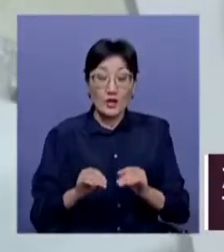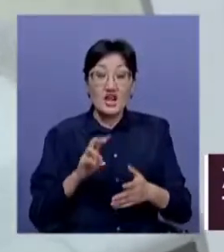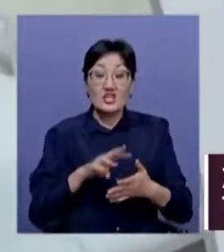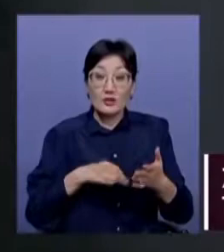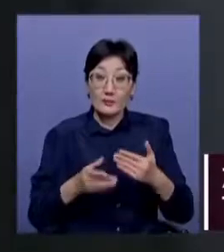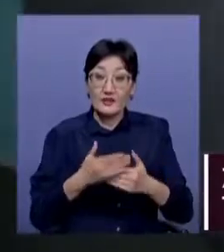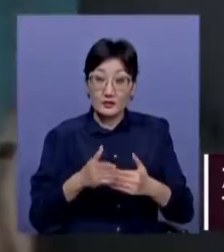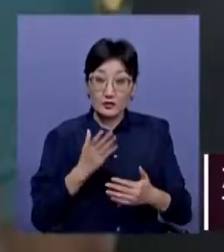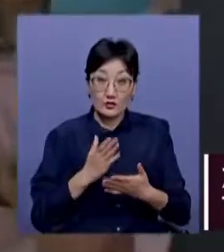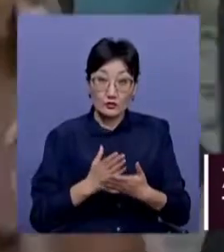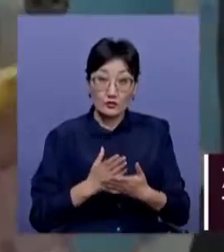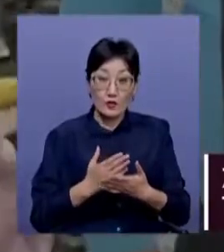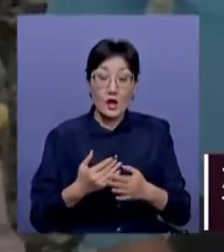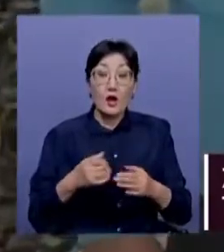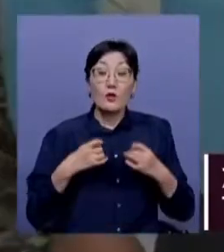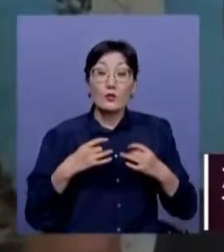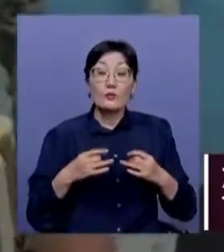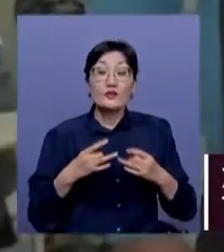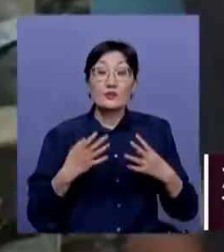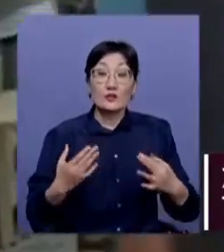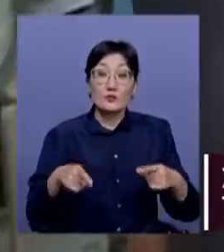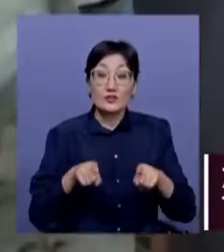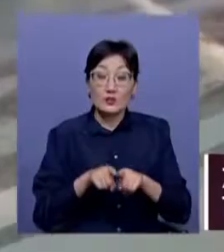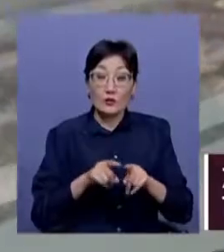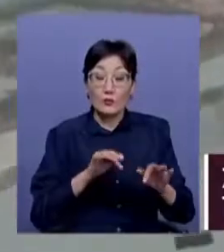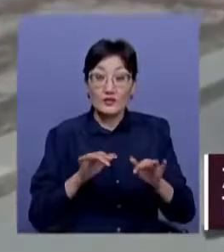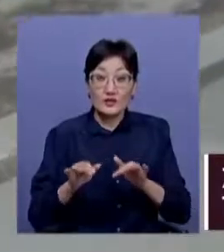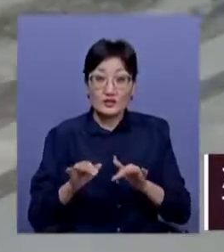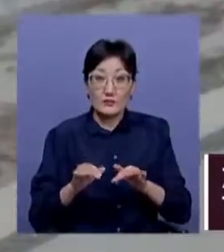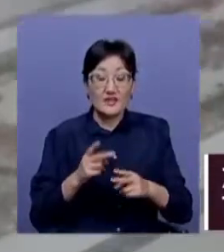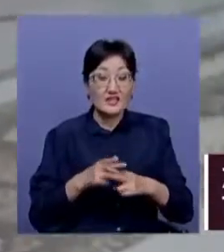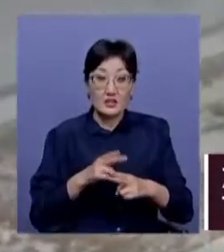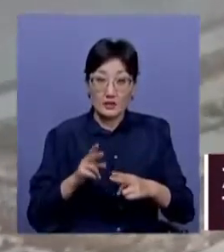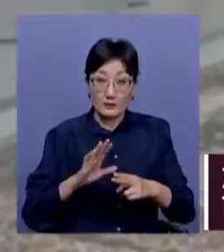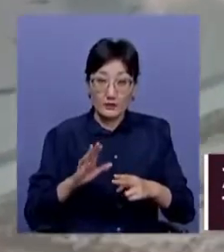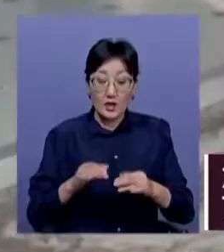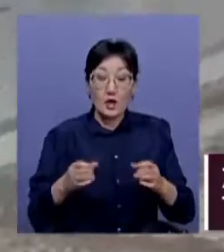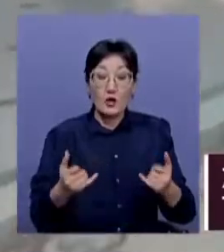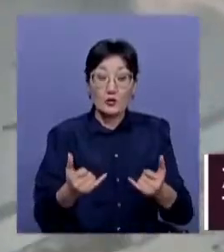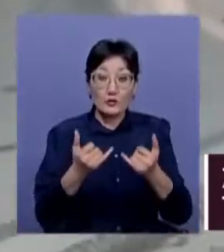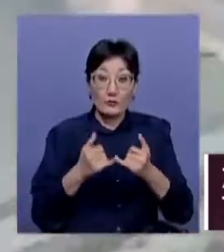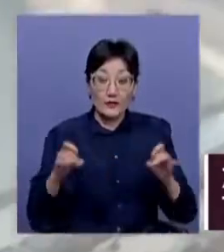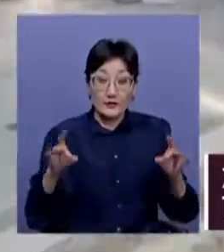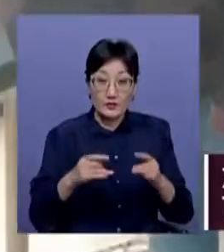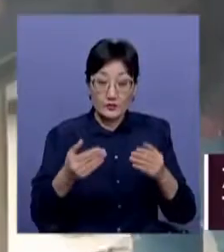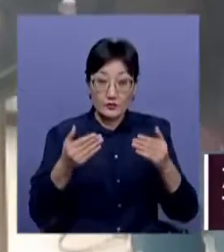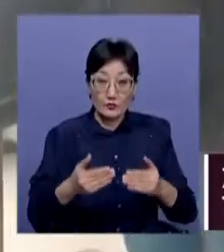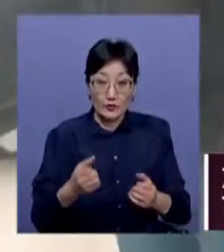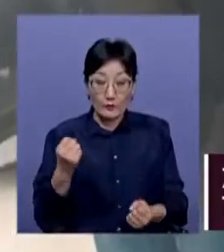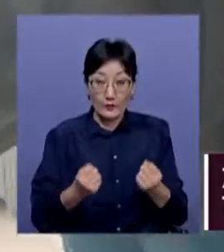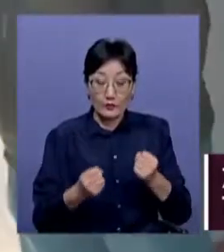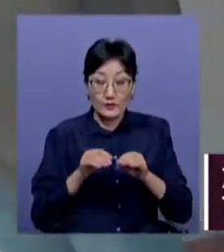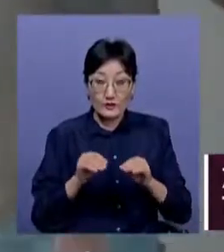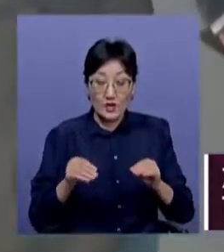айыппұл салынуда. Дегенмен, қуанышын той етіп жасауға бұл шаралар кедергі емес. Қонақтар ресторан алдына көліктерін